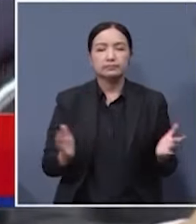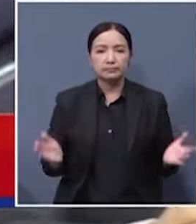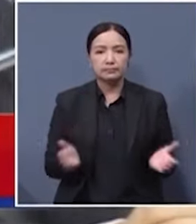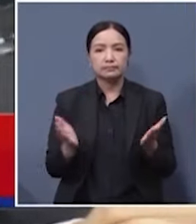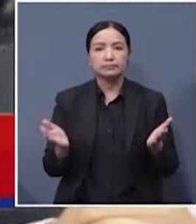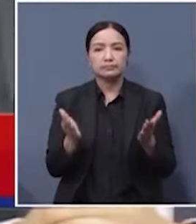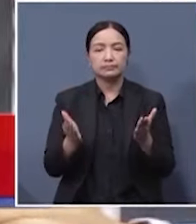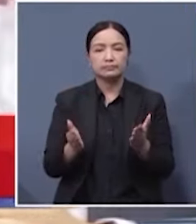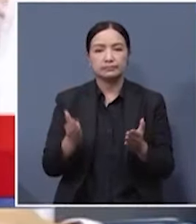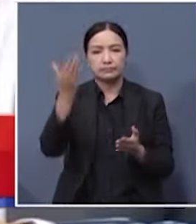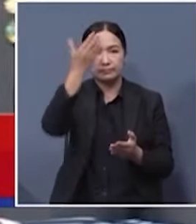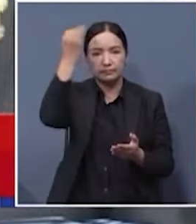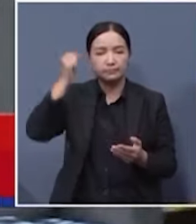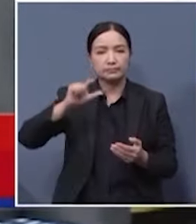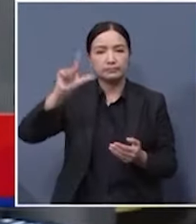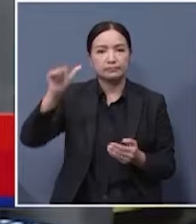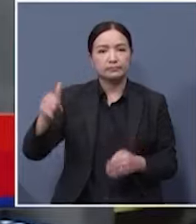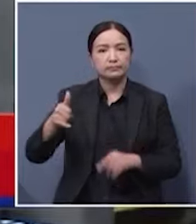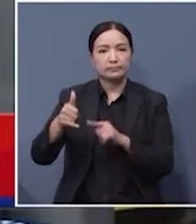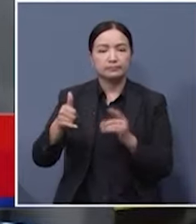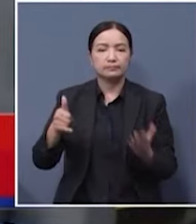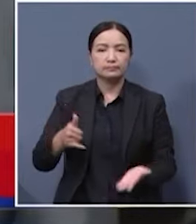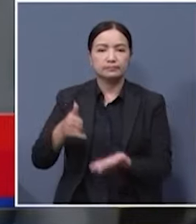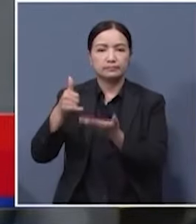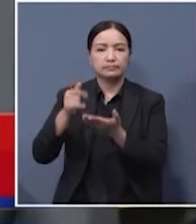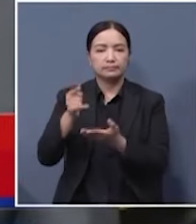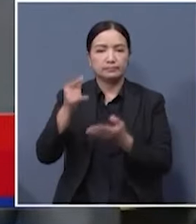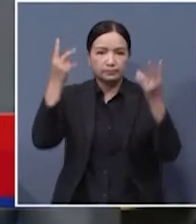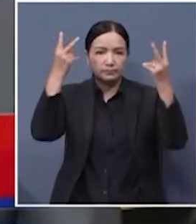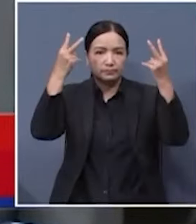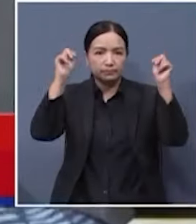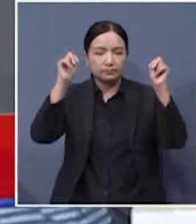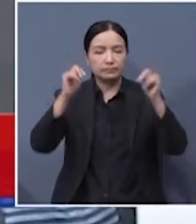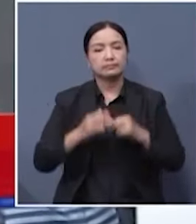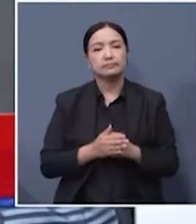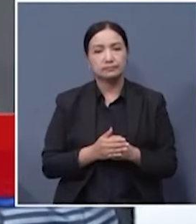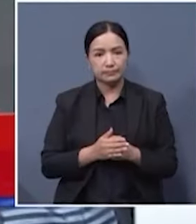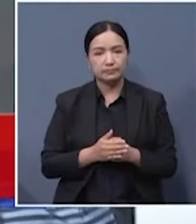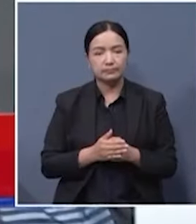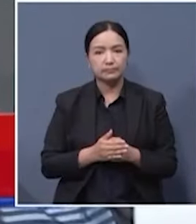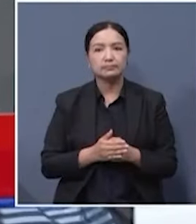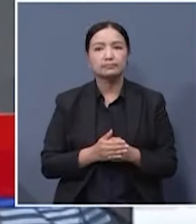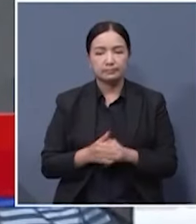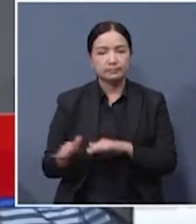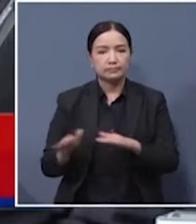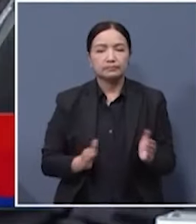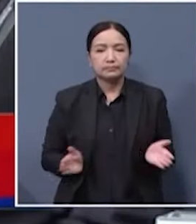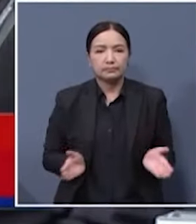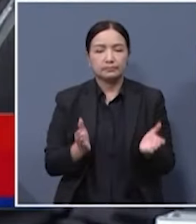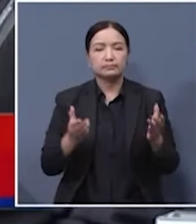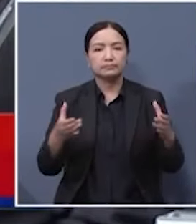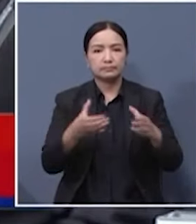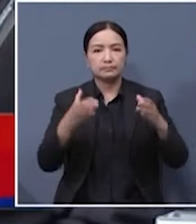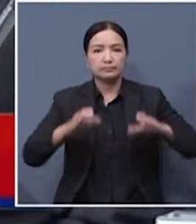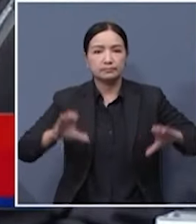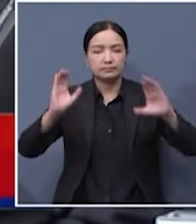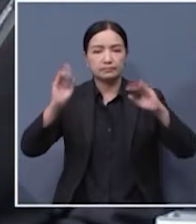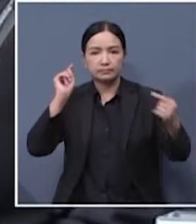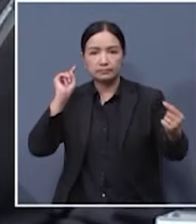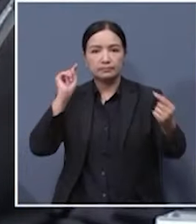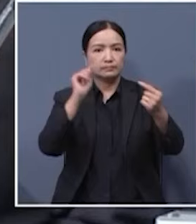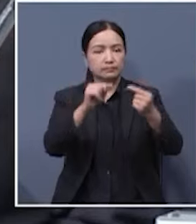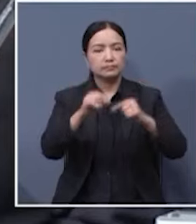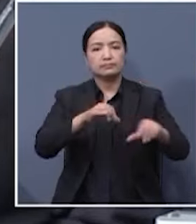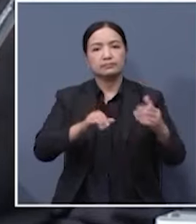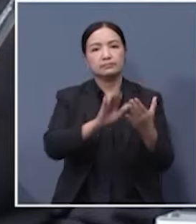สนุนคุณแพรทองธารนะครับให้เป็นนายกรัฐมนตรีและให้คำมั่นว่าพร้อมจะผลักดันรัฐบาลไปให้ถึงจุดหมาย